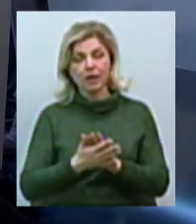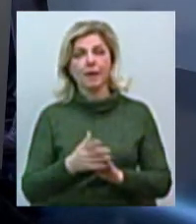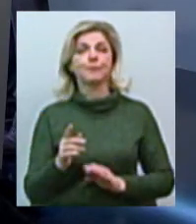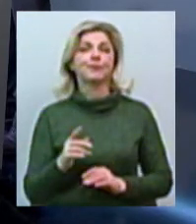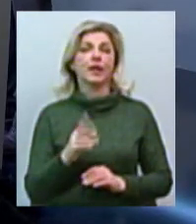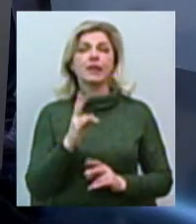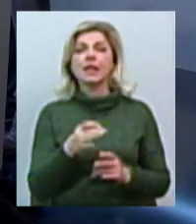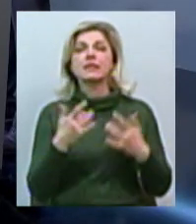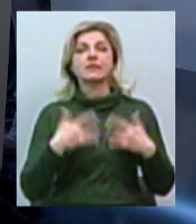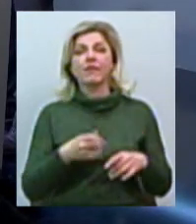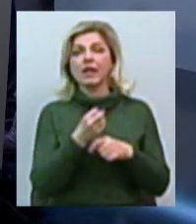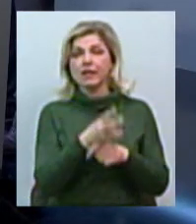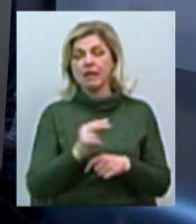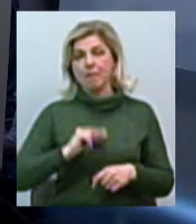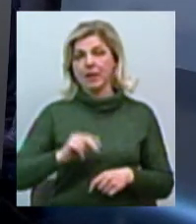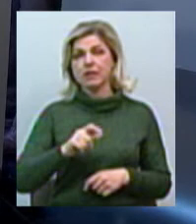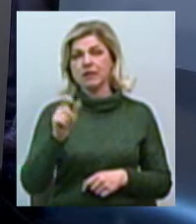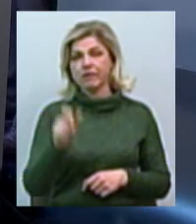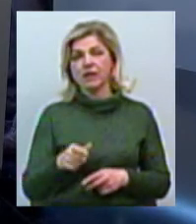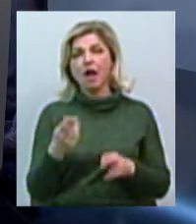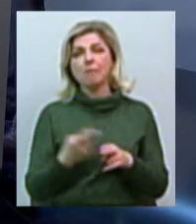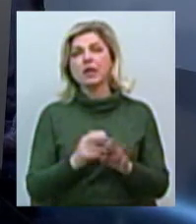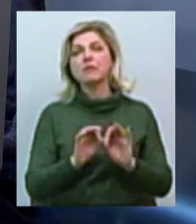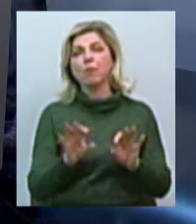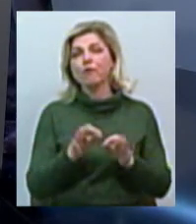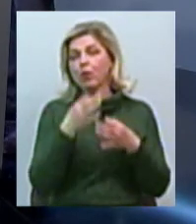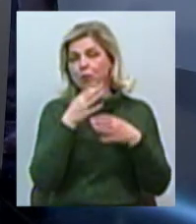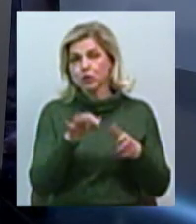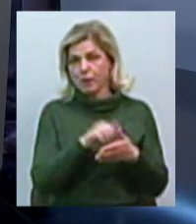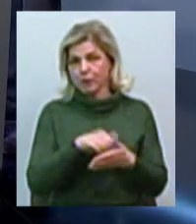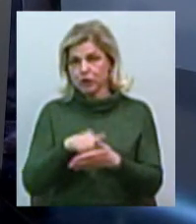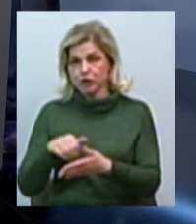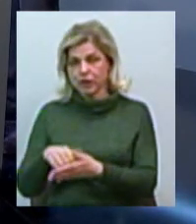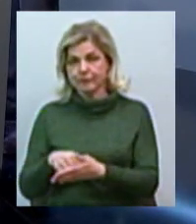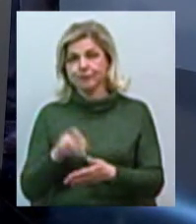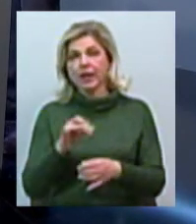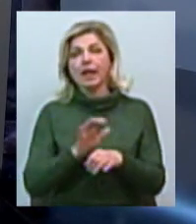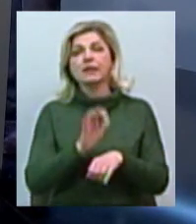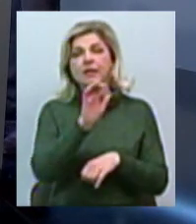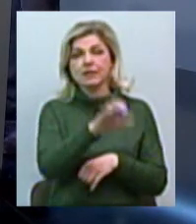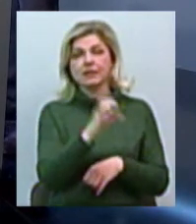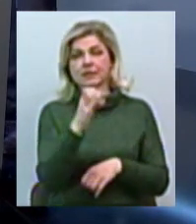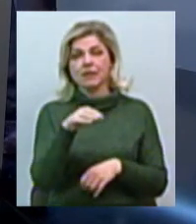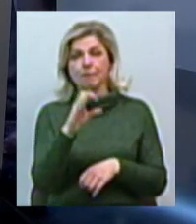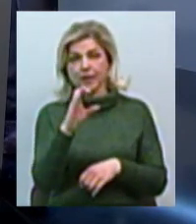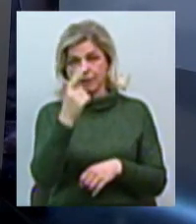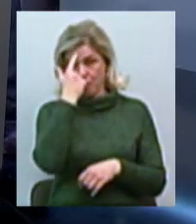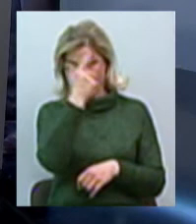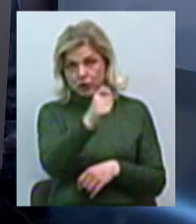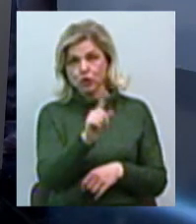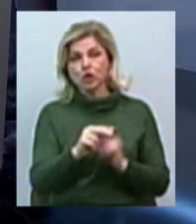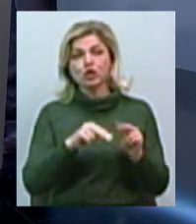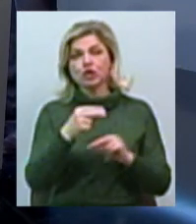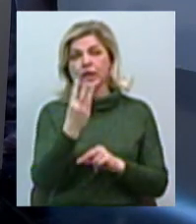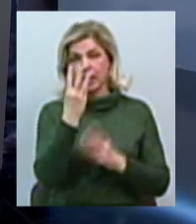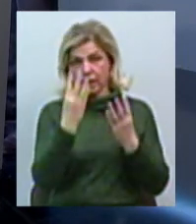передумає, не звільнить працівника без пояснення будь-яких причин. Причому, надіславши йому смс-повідомлення, що він через 3 дні